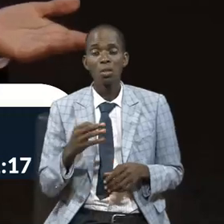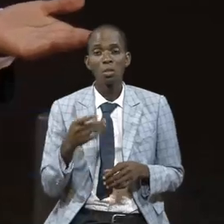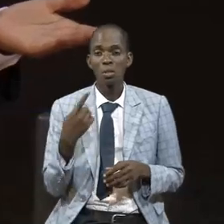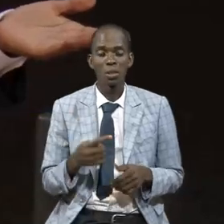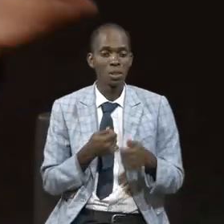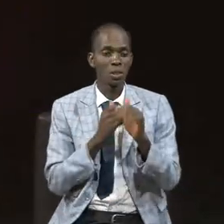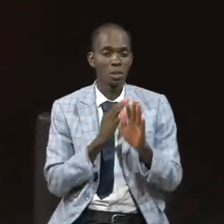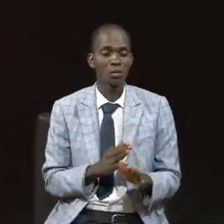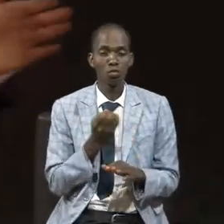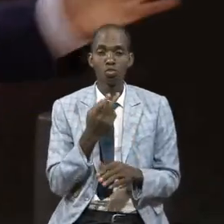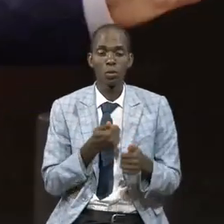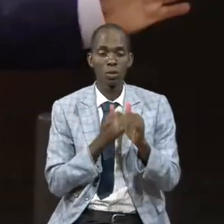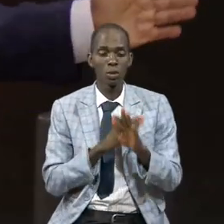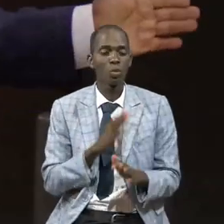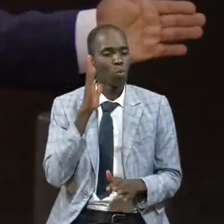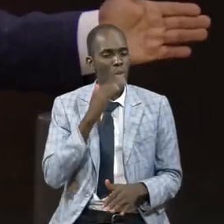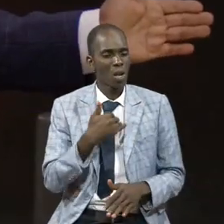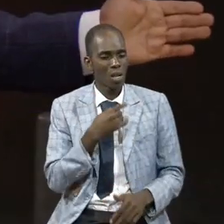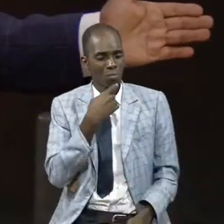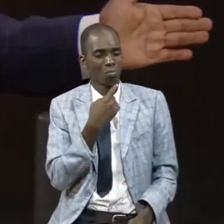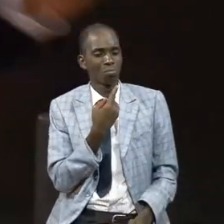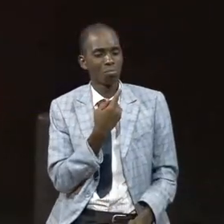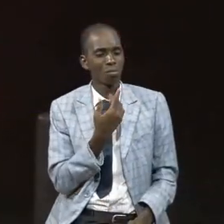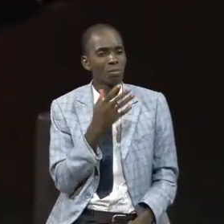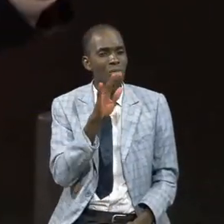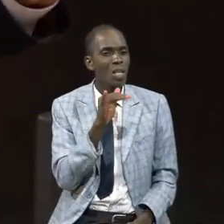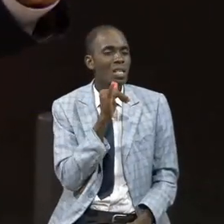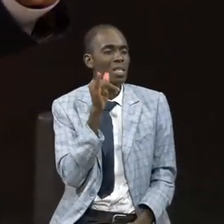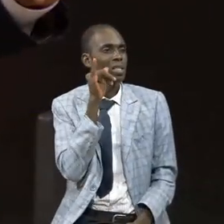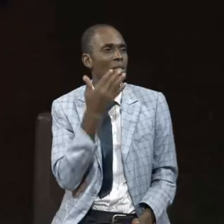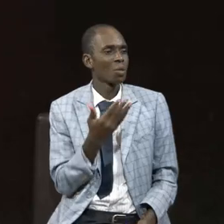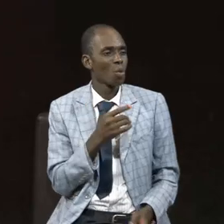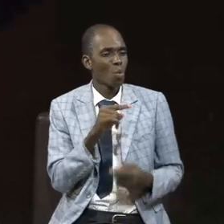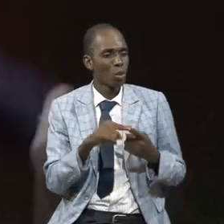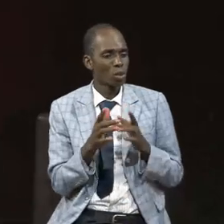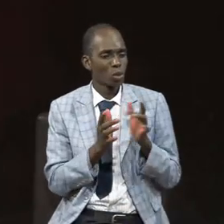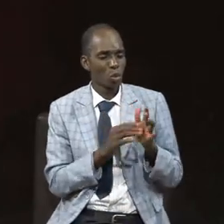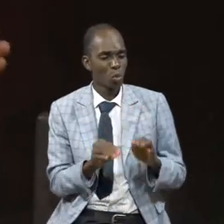Chacun des disciples pouvait dire que hier,